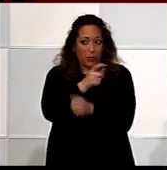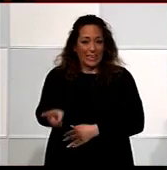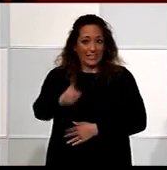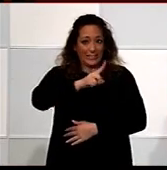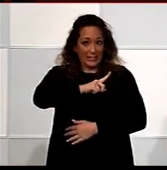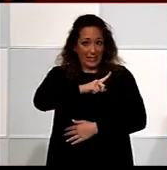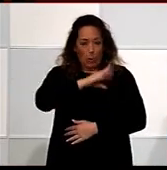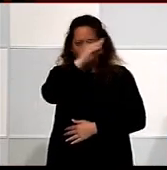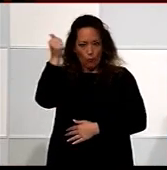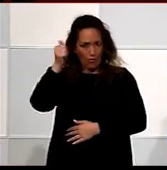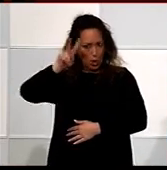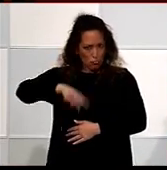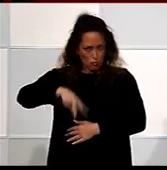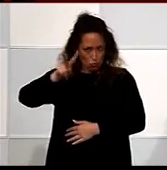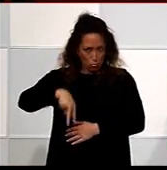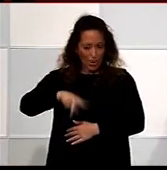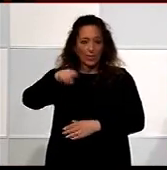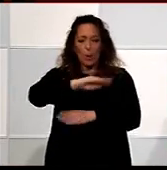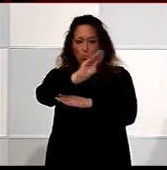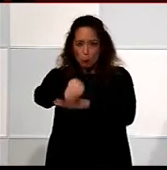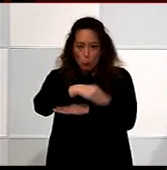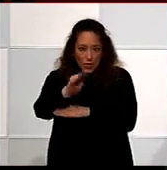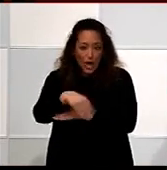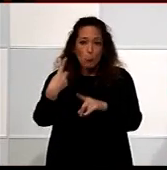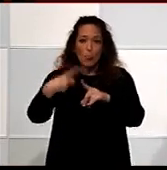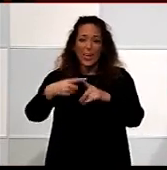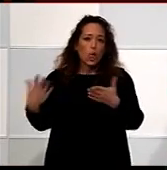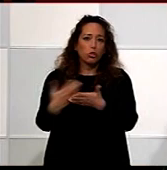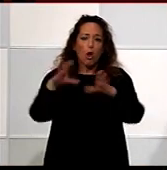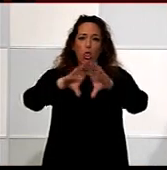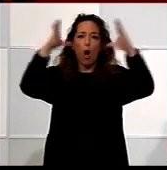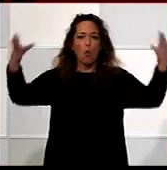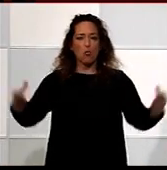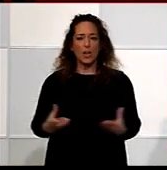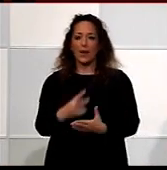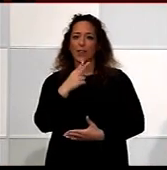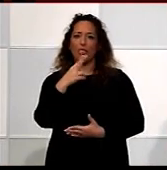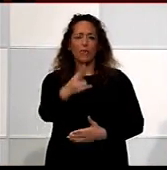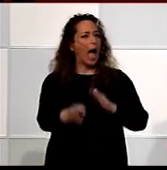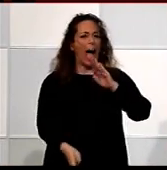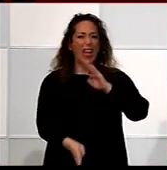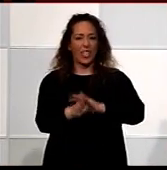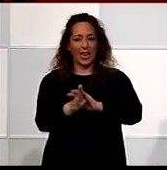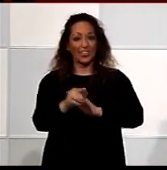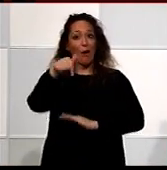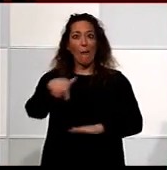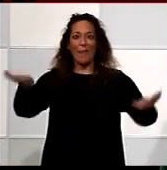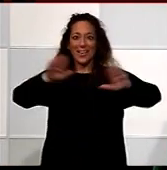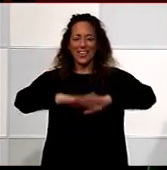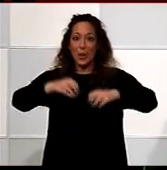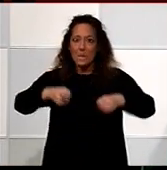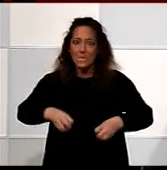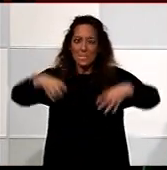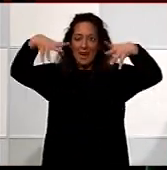cuidar-vos, perquè hi ha tot un univers dient-vos endavant. Avui és una nit màgica i